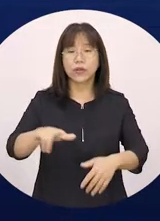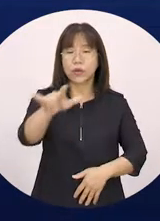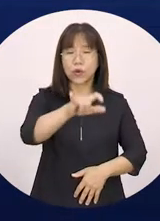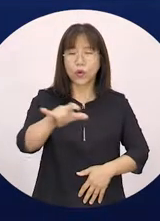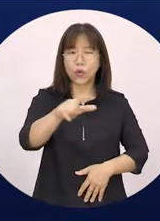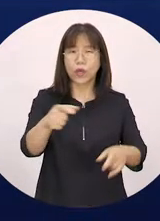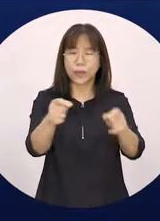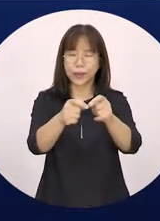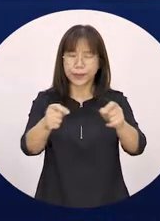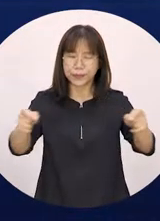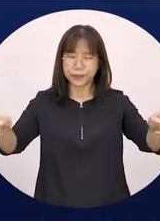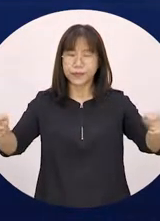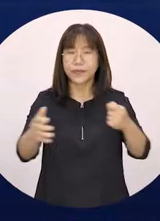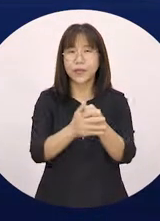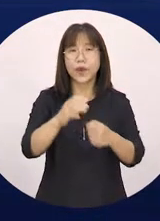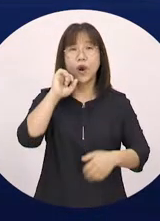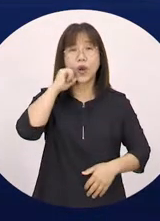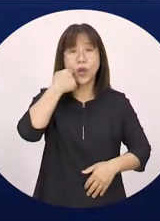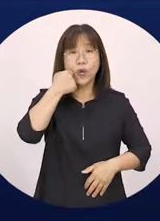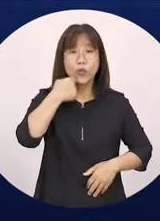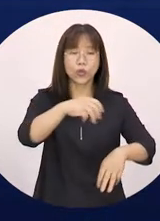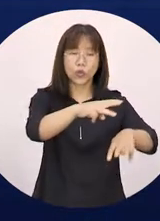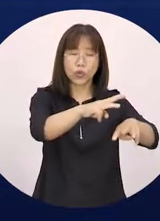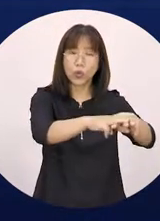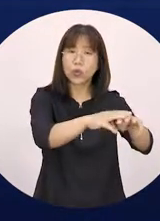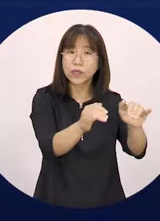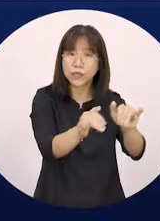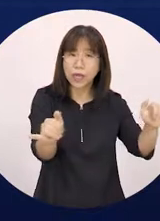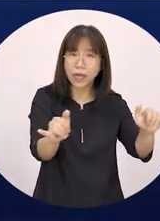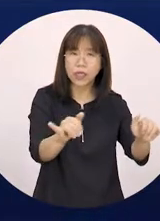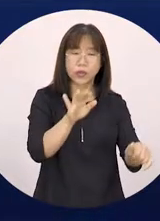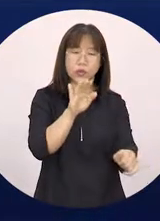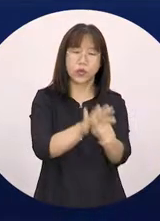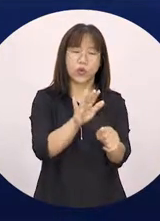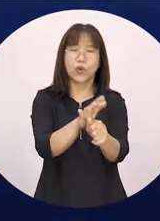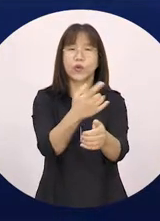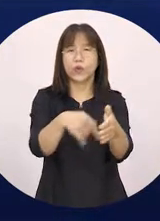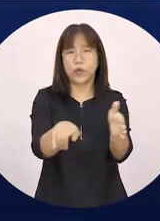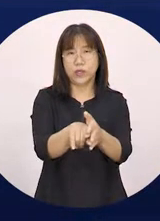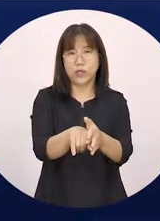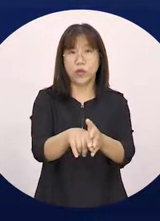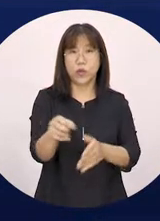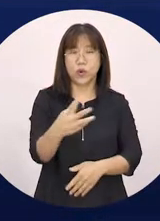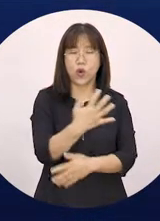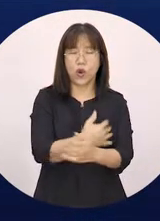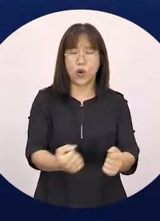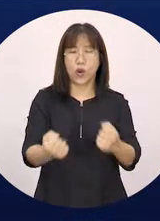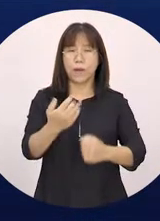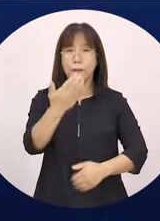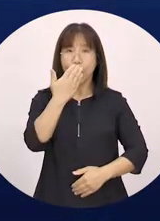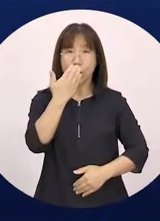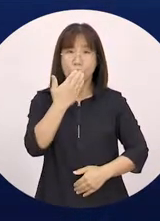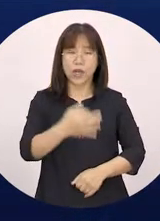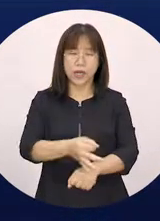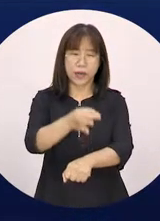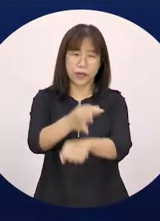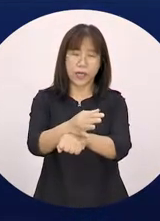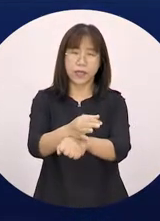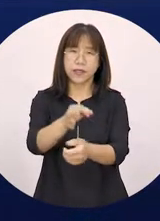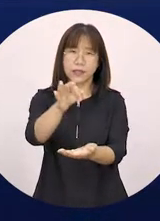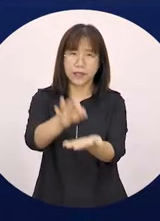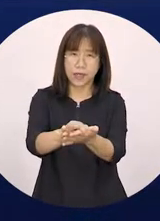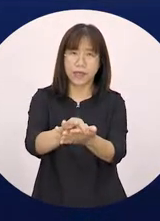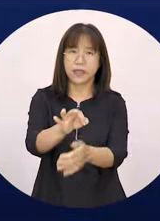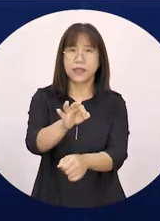또 강서구는 코로나19의 장기화로 어려움을 겪고 있는 농가를 살리는 동시에 건강한 먹거리를 저렴하고 편리하게 구입할